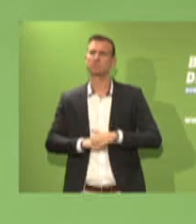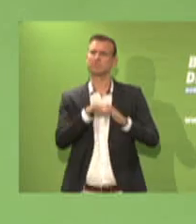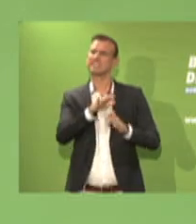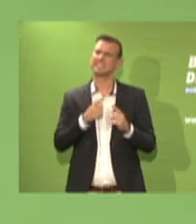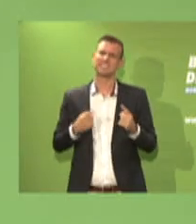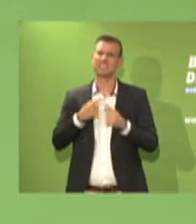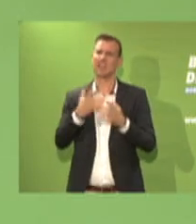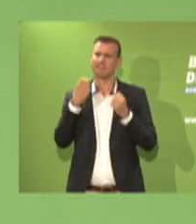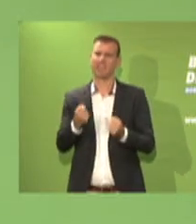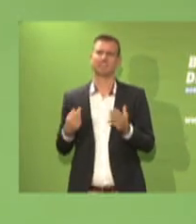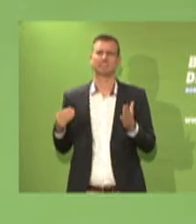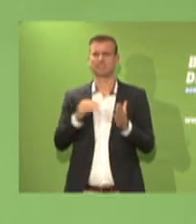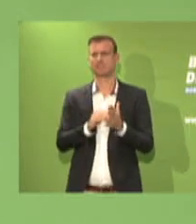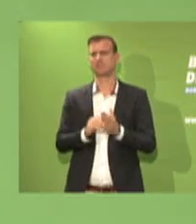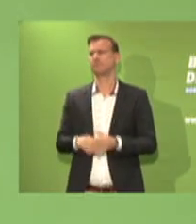festschreibt.